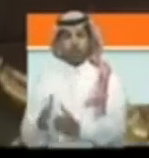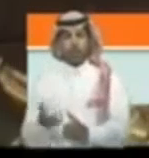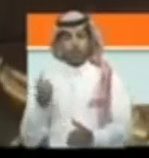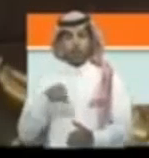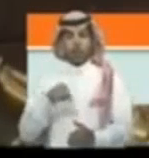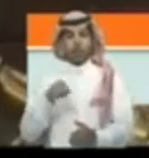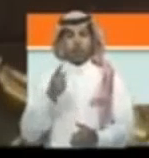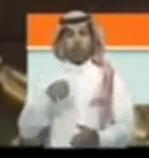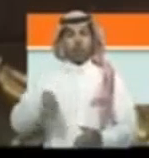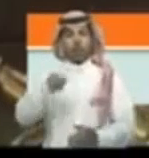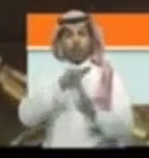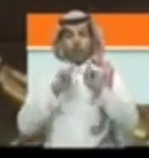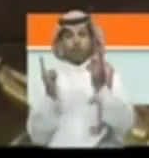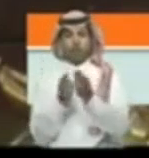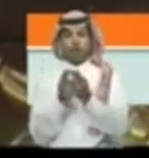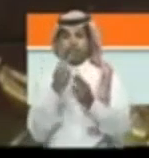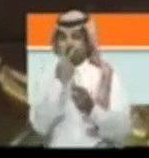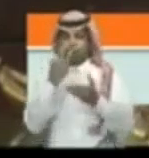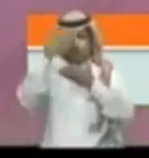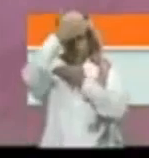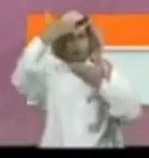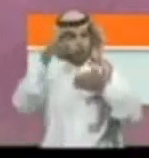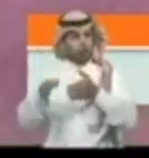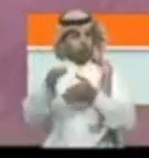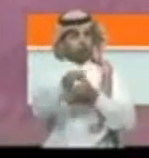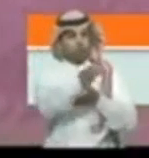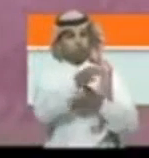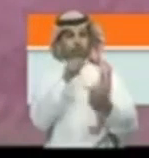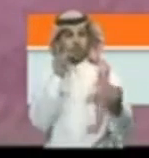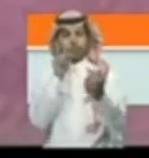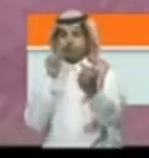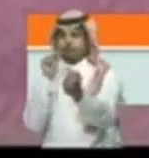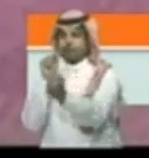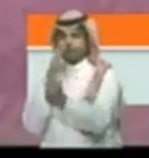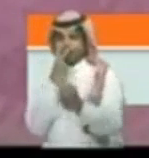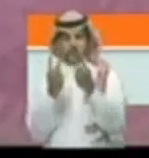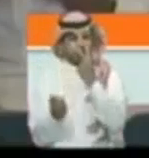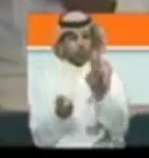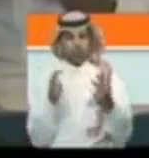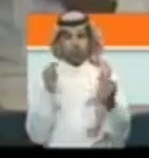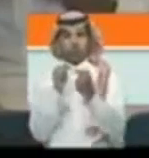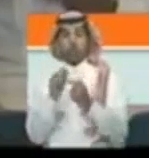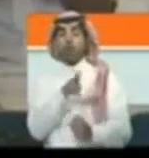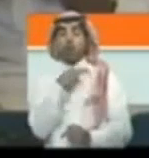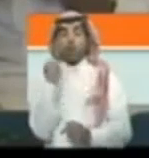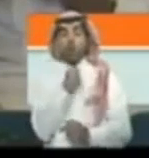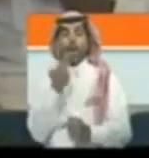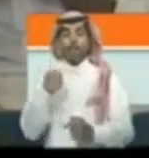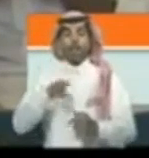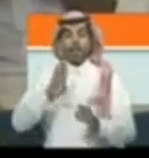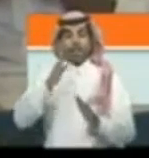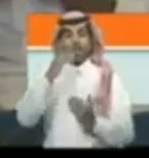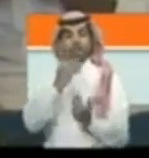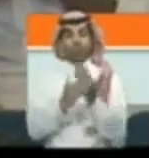هذا واستنكر المؤتمر الحوادث الإرهابية والاعتداء على الأبرياء، وأشاد بموقف حكومة نيوزيلندا